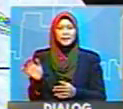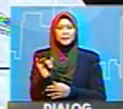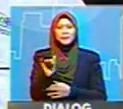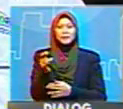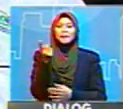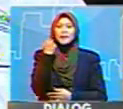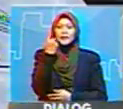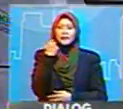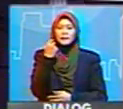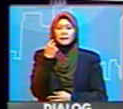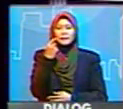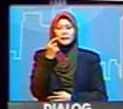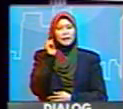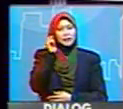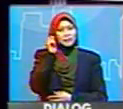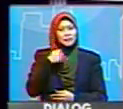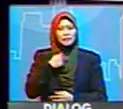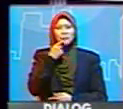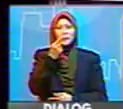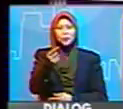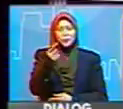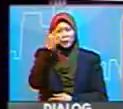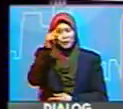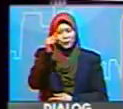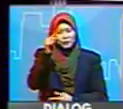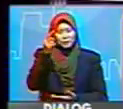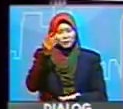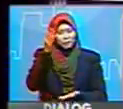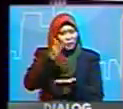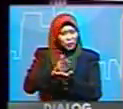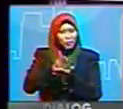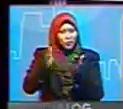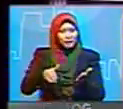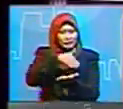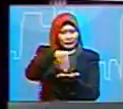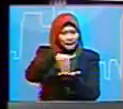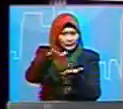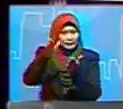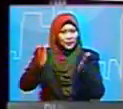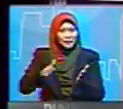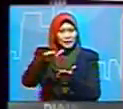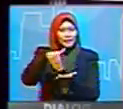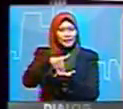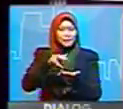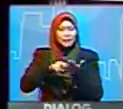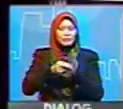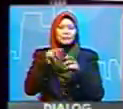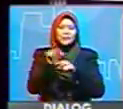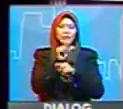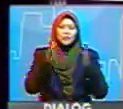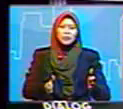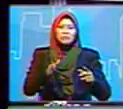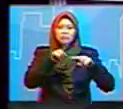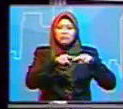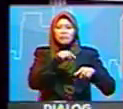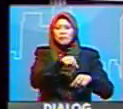sebutkan tadi dalam memerangi orang tengah sikap itu adalah datang daripada pengguna sendiri cuma